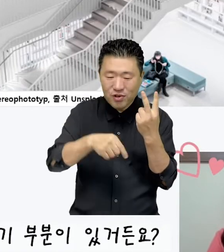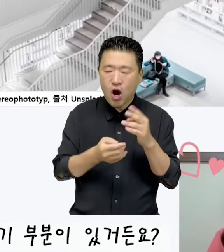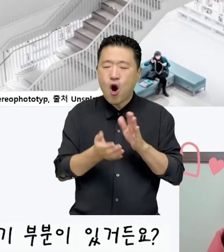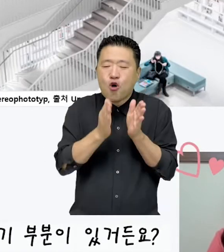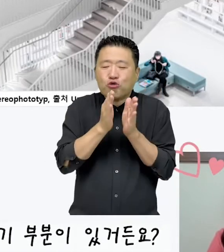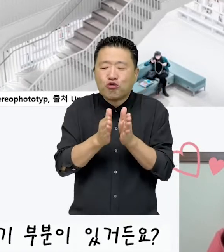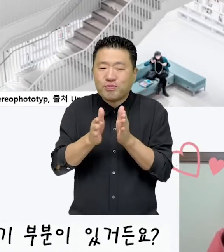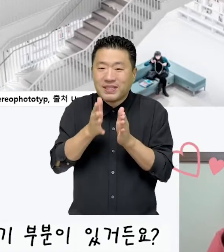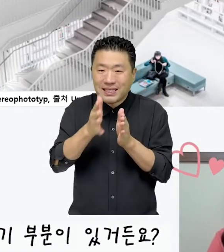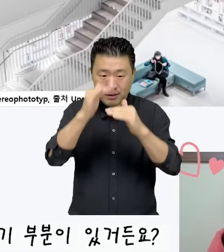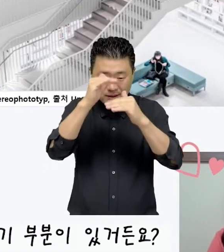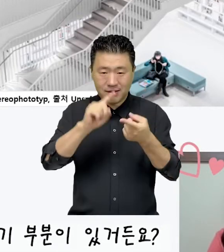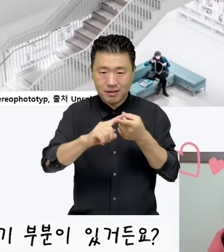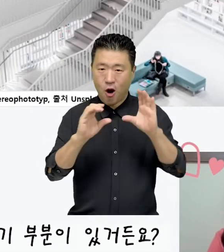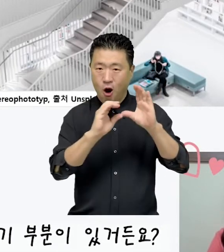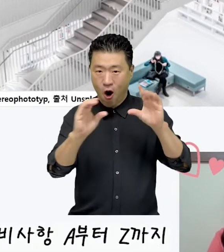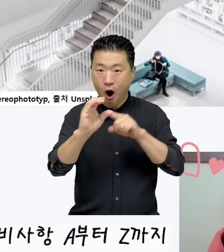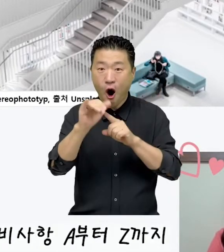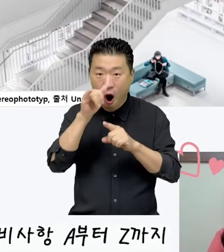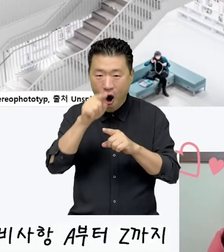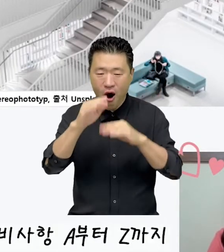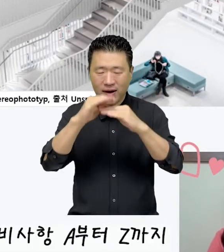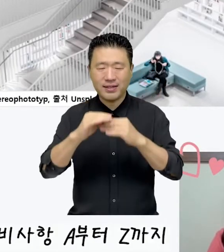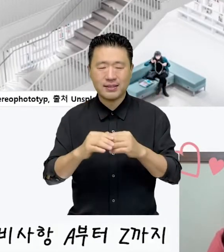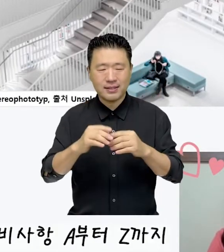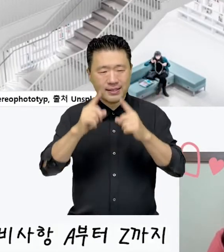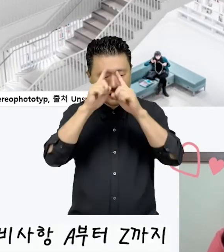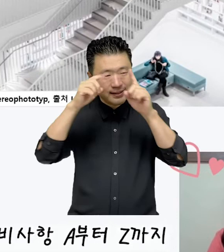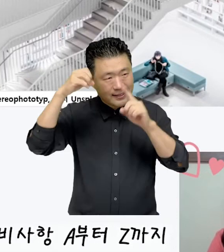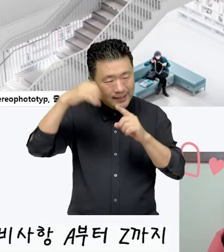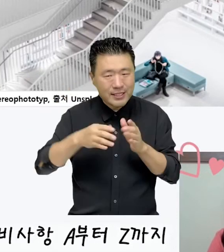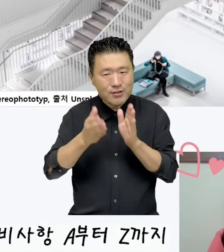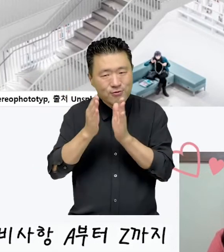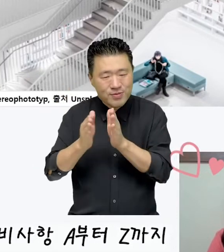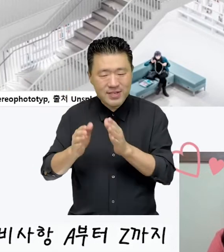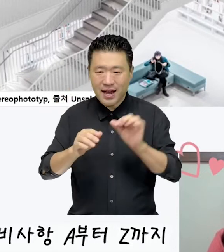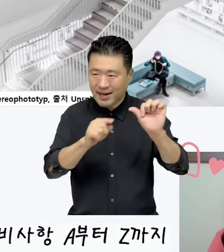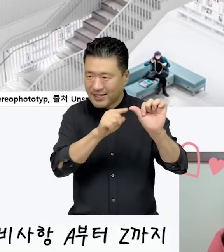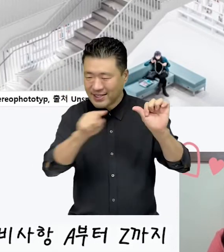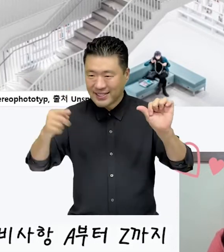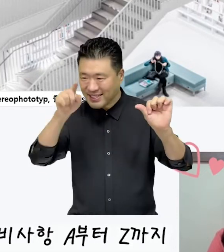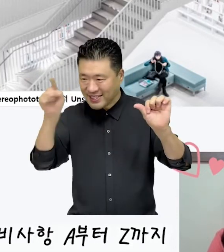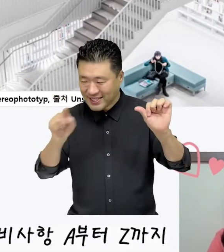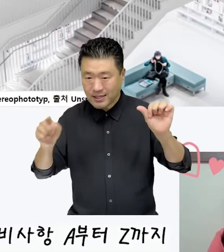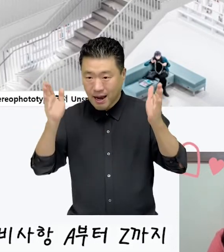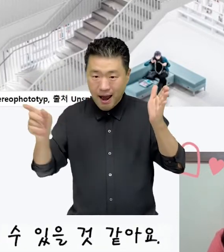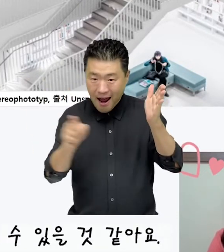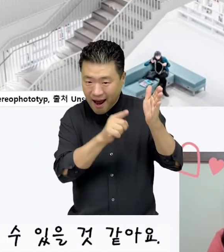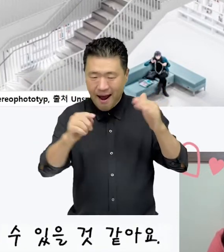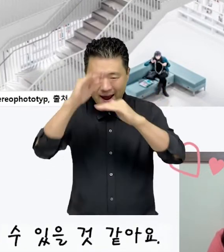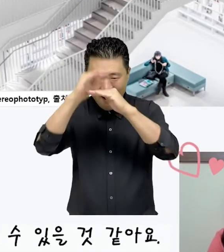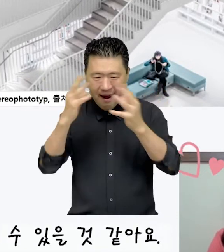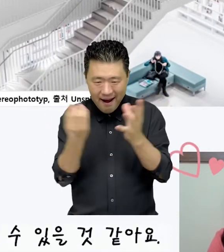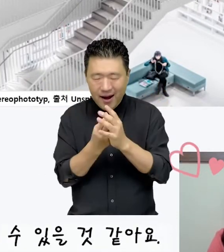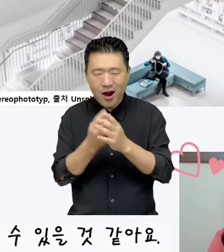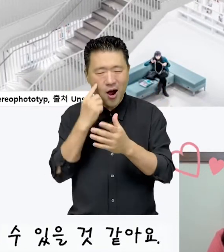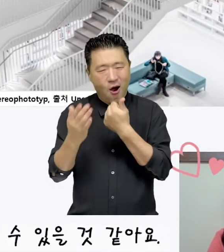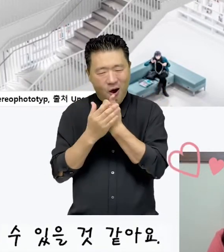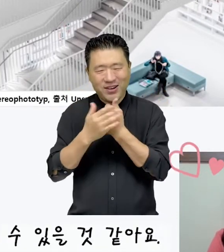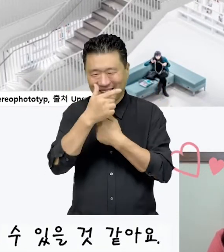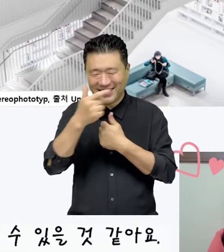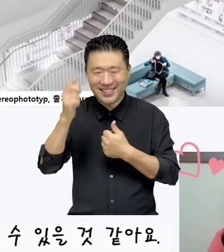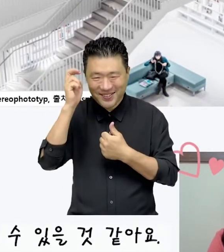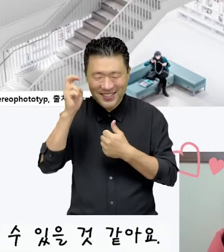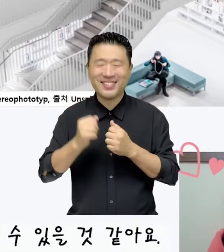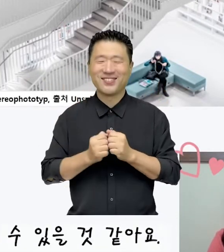2부에 준비하기 부분이 있거든요. 대학원 선택 기준부터 준비사항 A부터 Z까지 이 부분이 굉장히